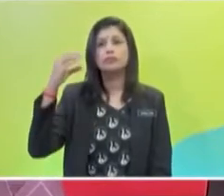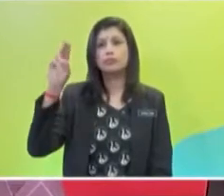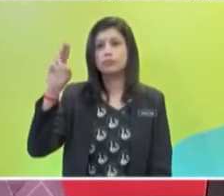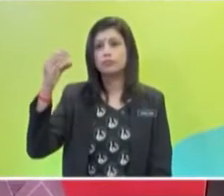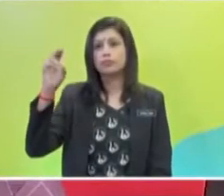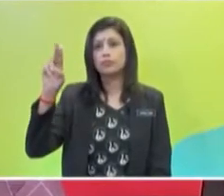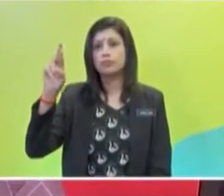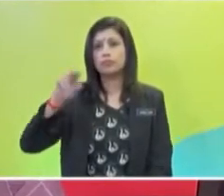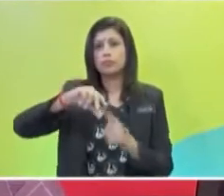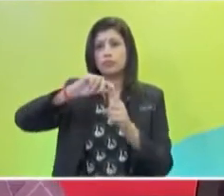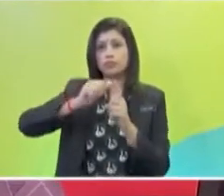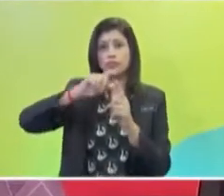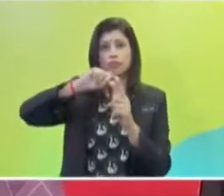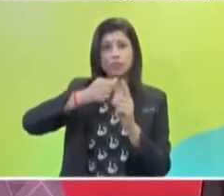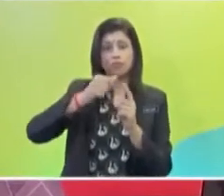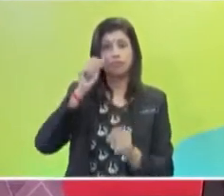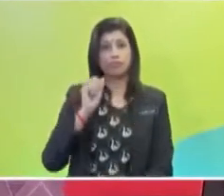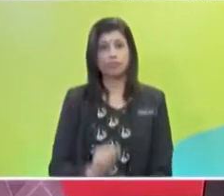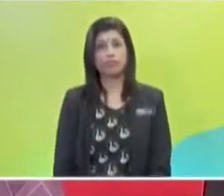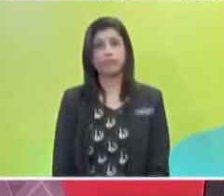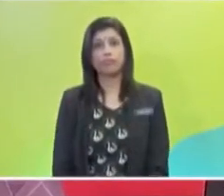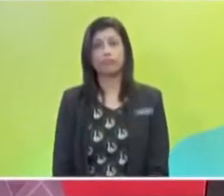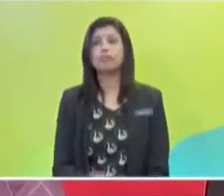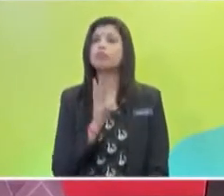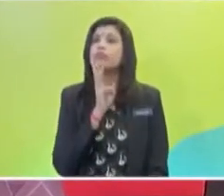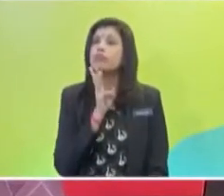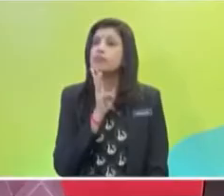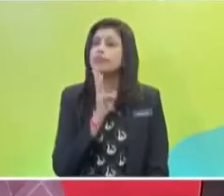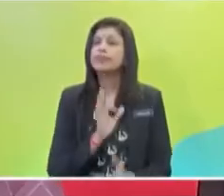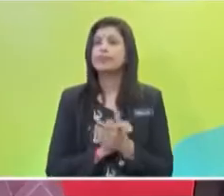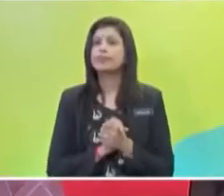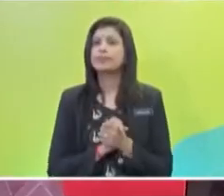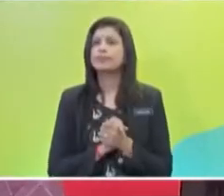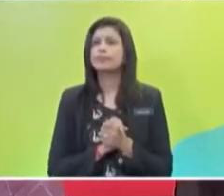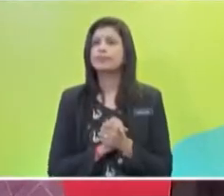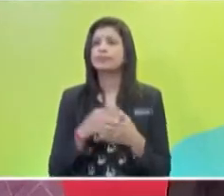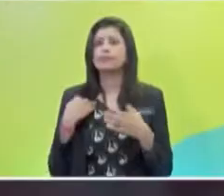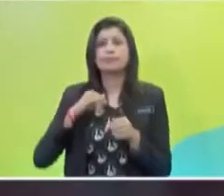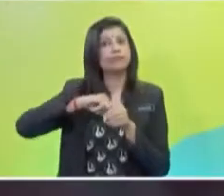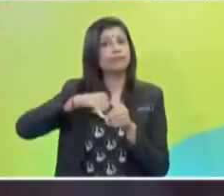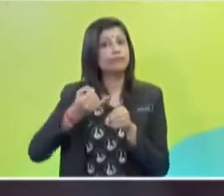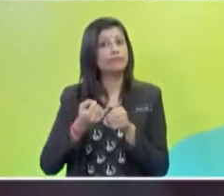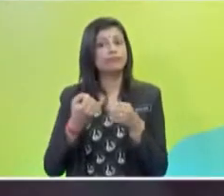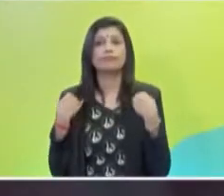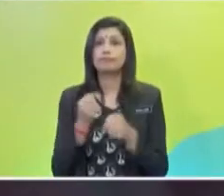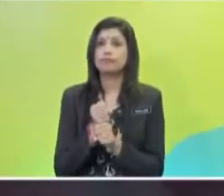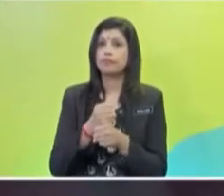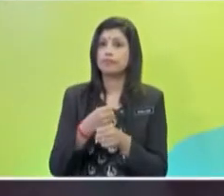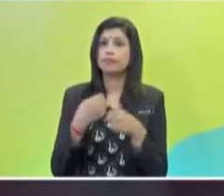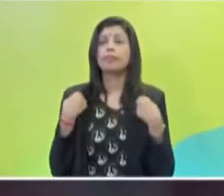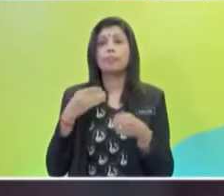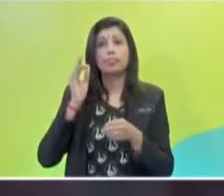Cucur udang satu. Okay, cucur udang satu. Air. Air kita ada jus, kita ada kopi, kita ada